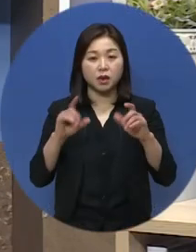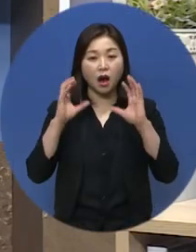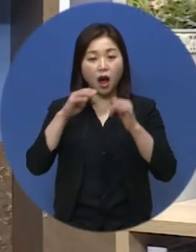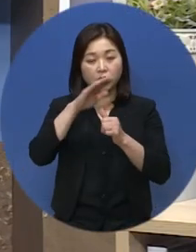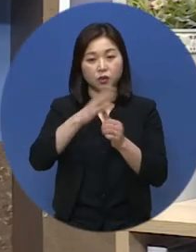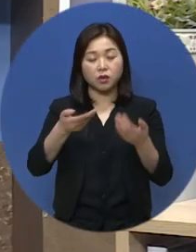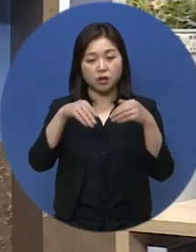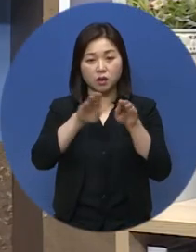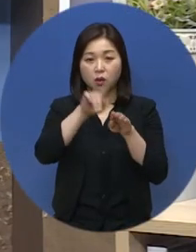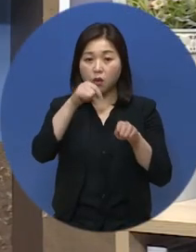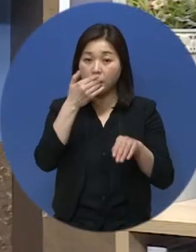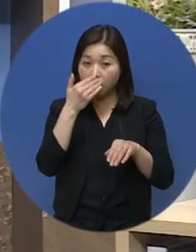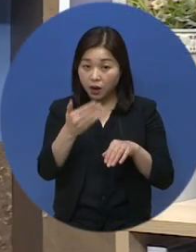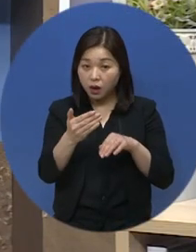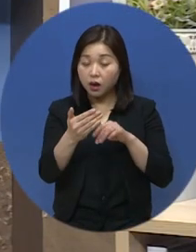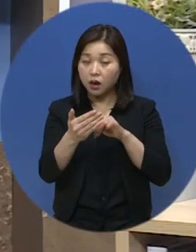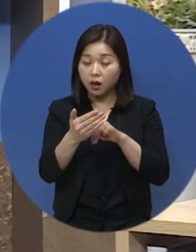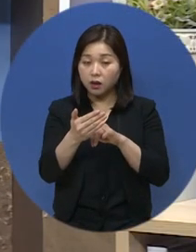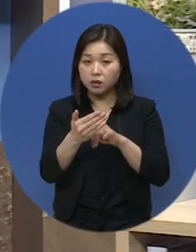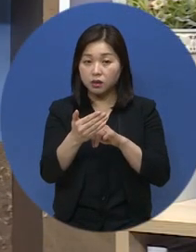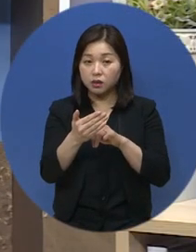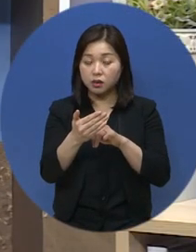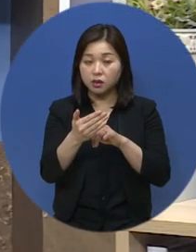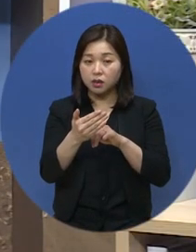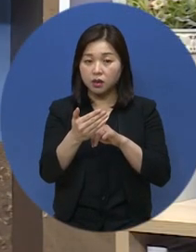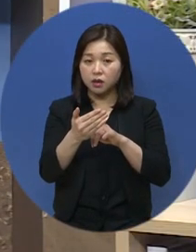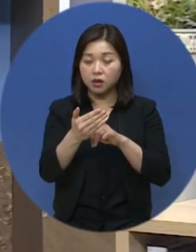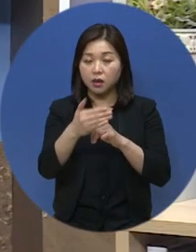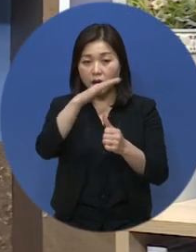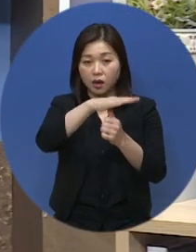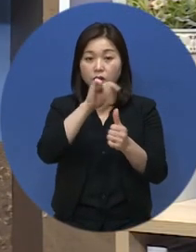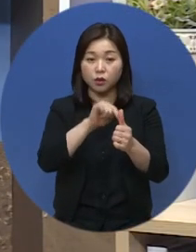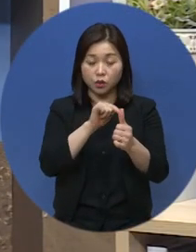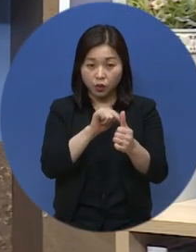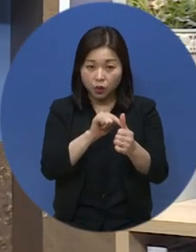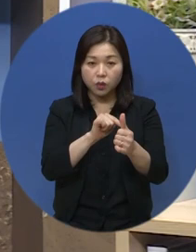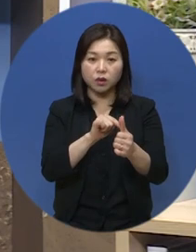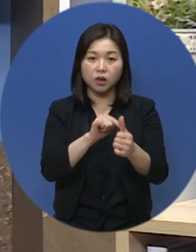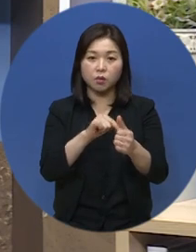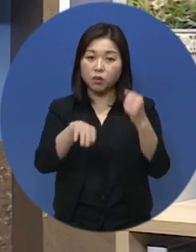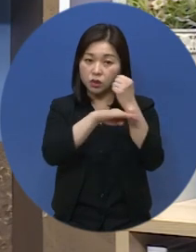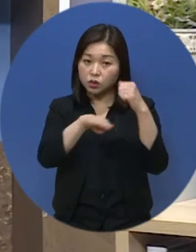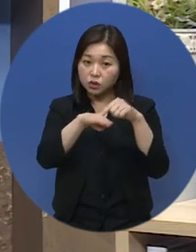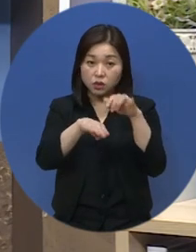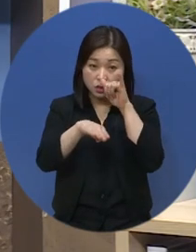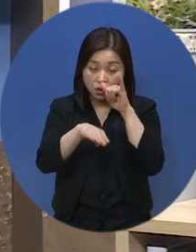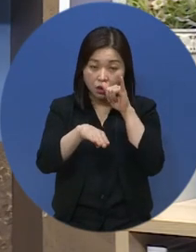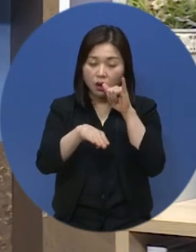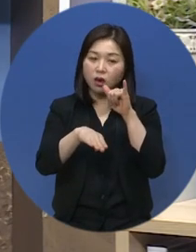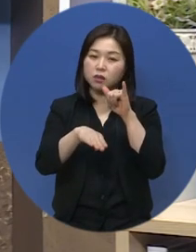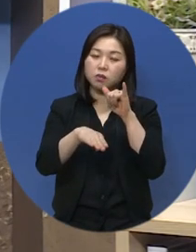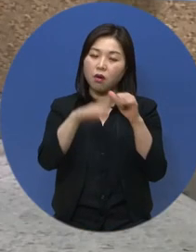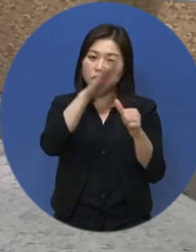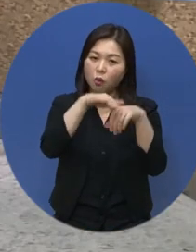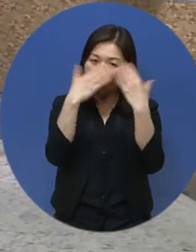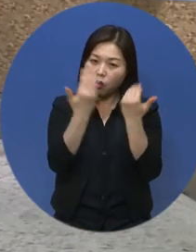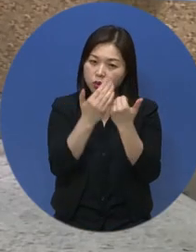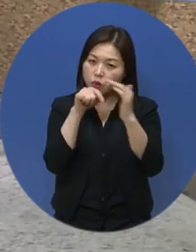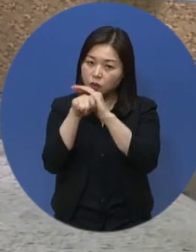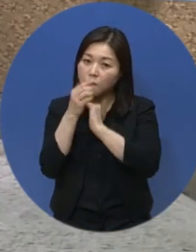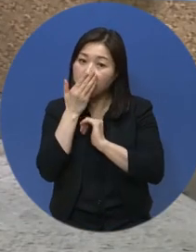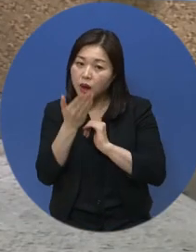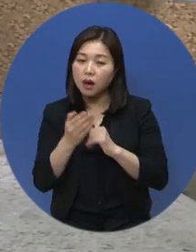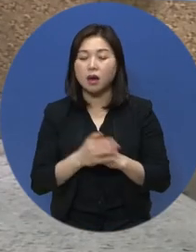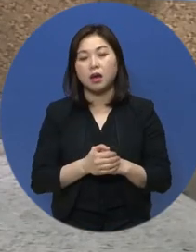있는 아동이면 네. 이게 뭐 자격이 따로 있는 건가요? 아니면 누구나 이용이 가능한 건가요? 저희 가장